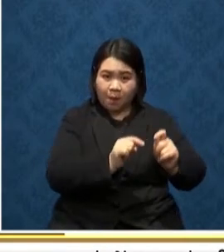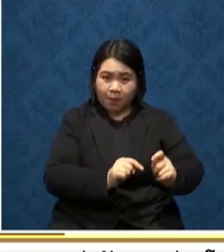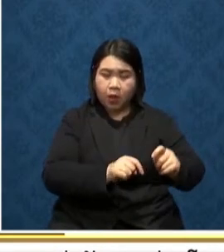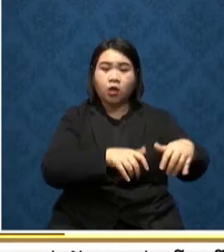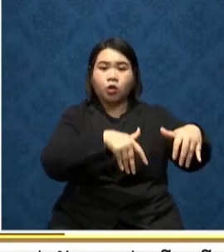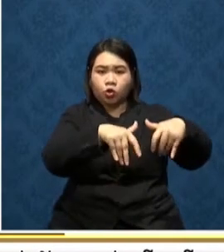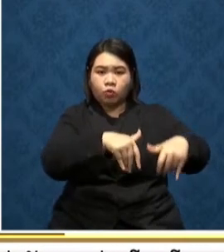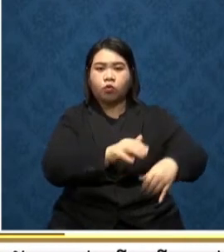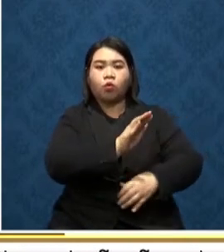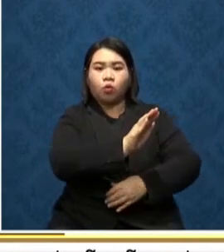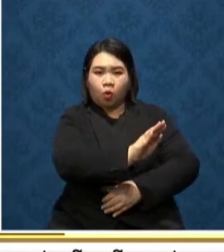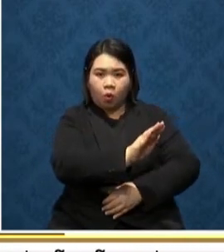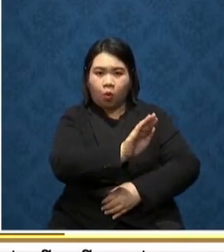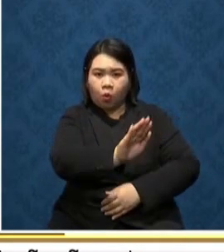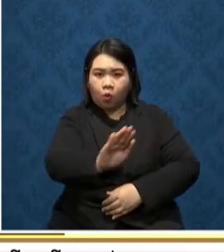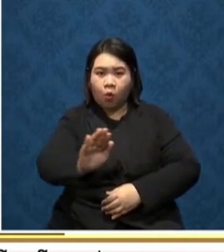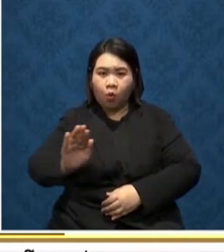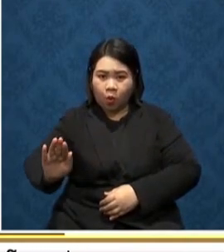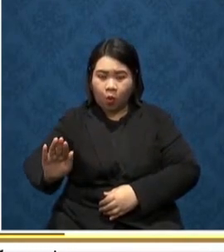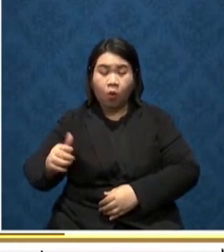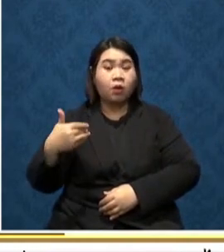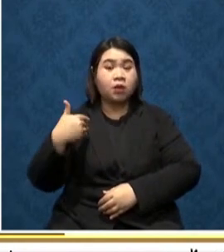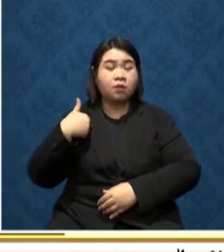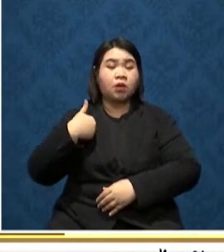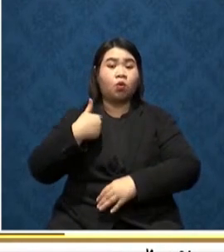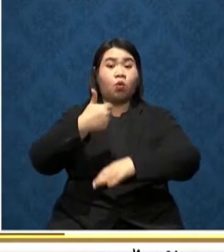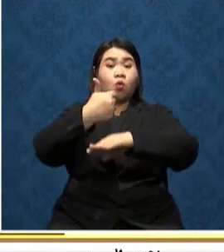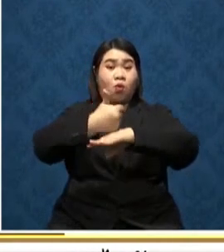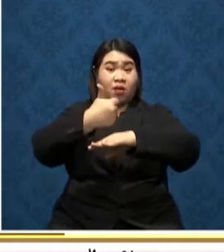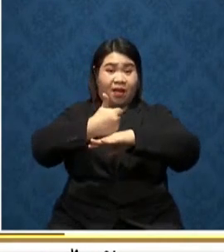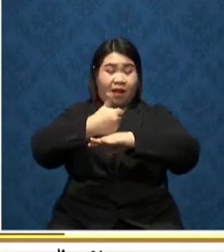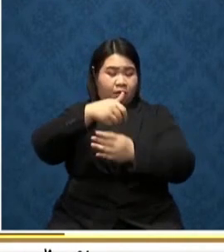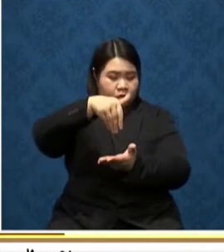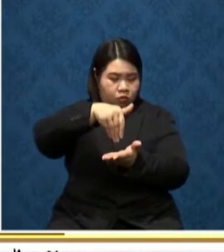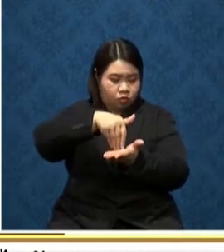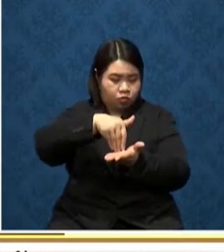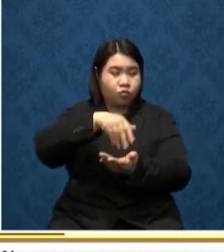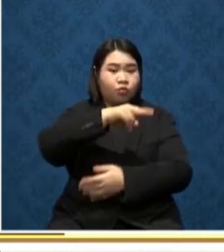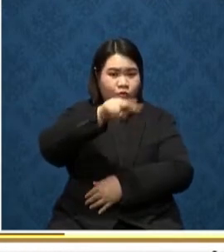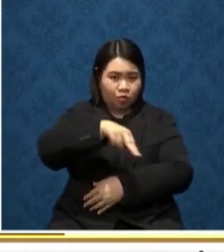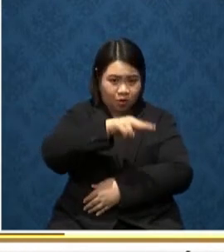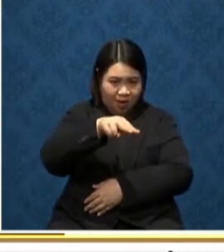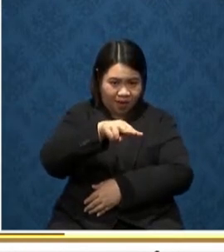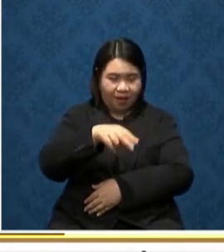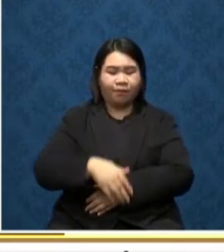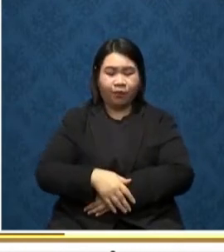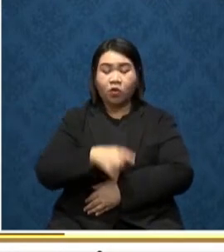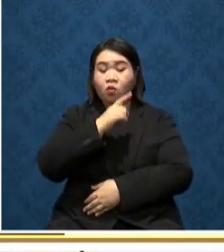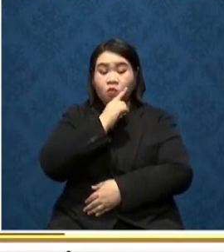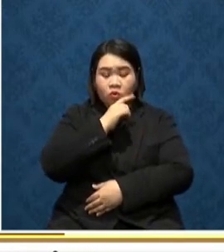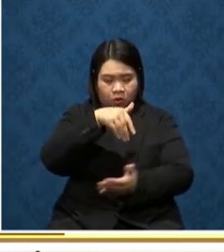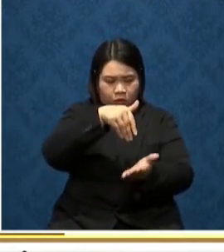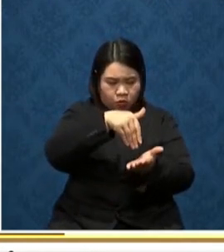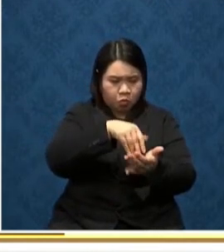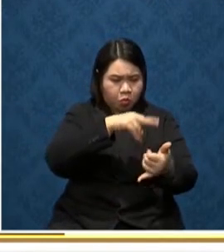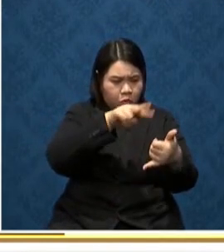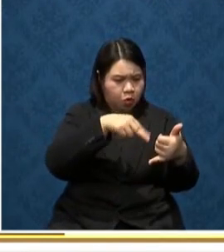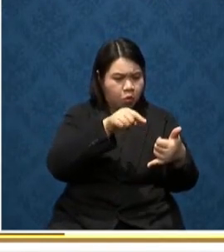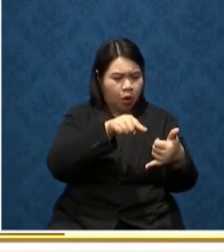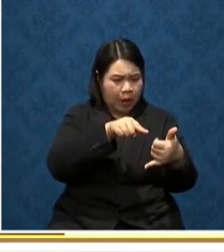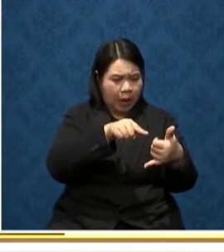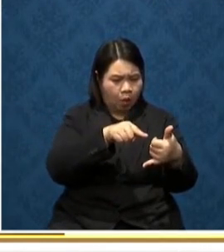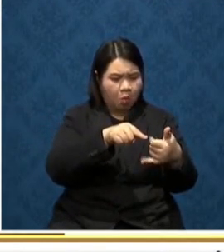เราจะมีโprints ที่เป็หัวหน้าโบลชมชนเราจะมระบบ- three- people ท่ต่อน่น